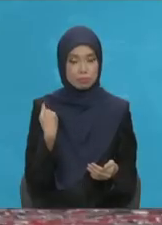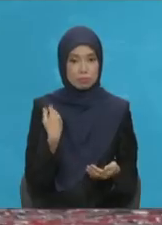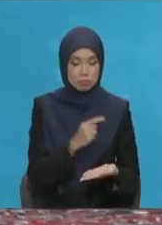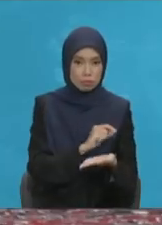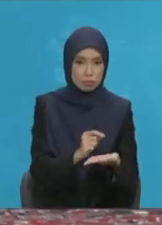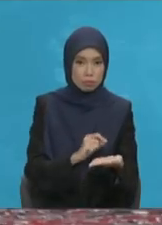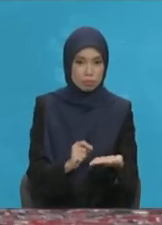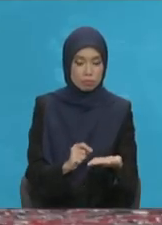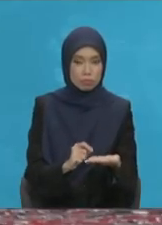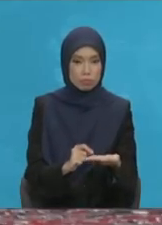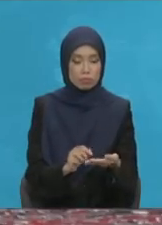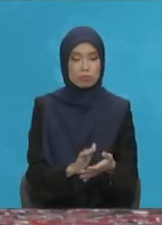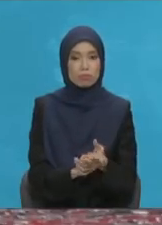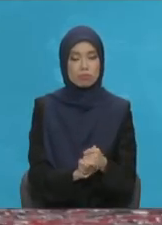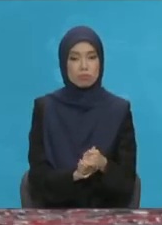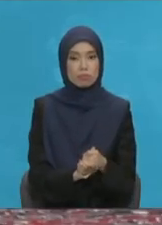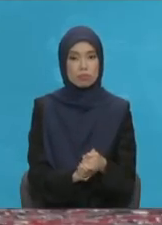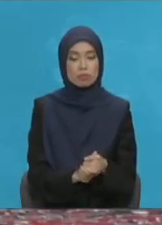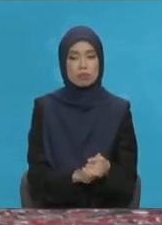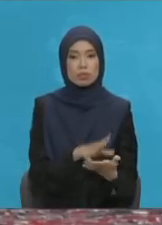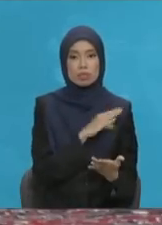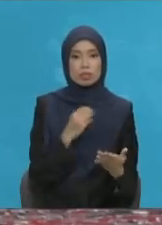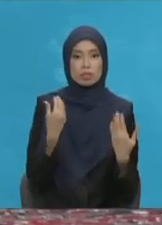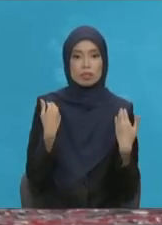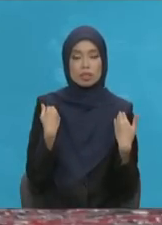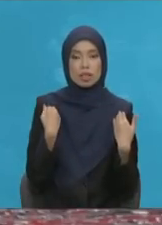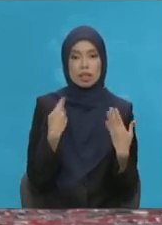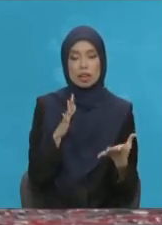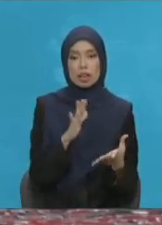yang berisi 40 Jannah